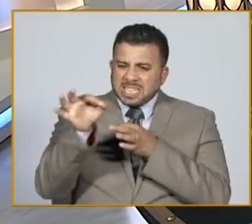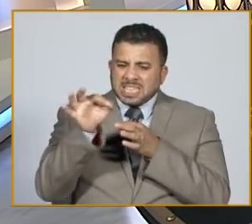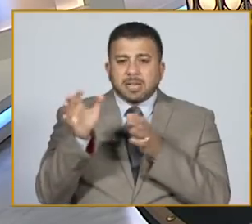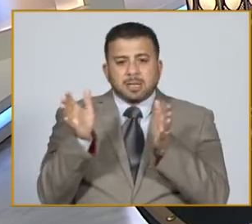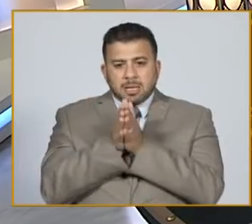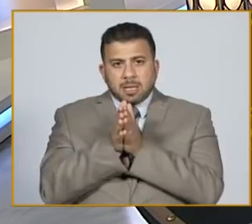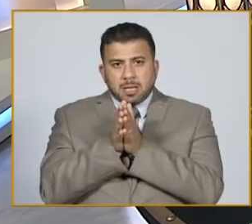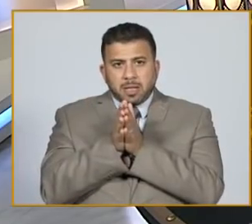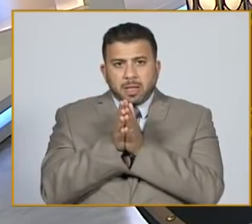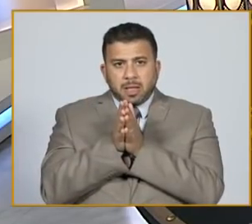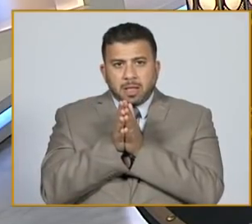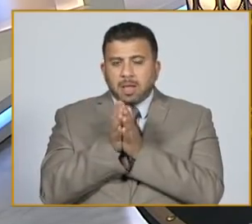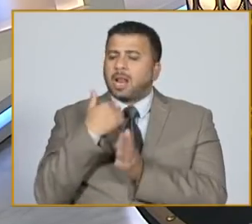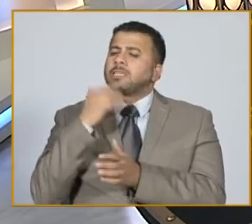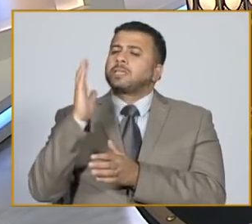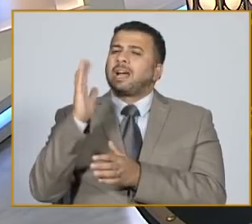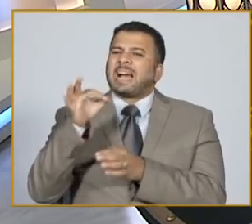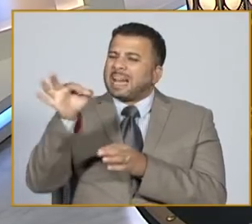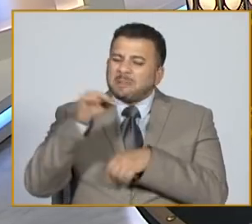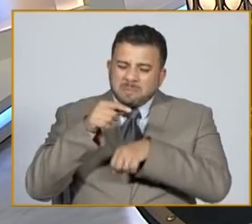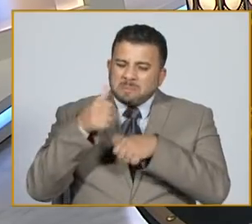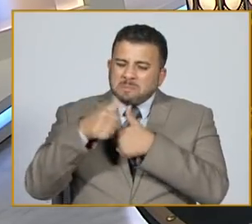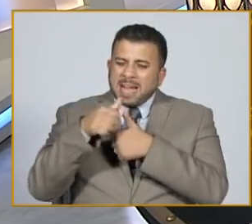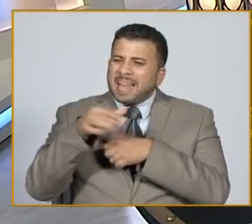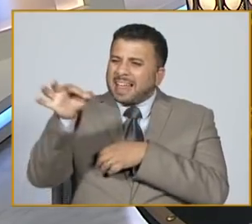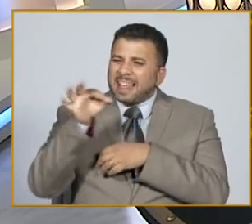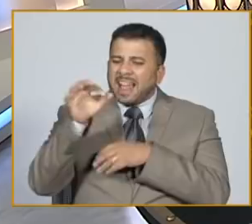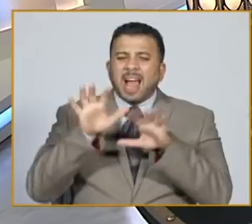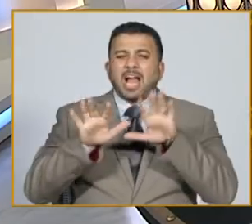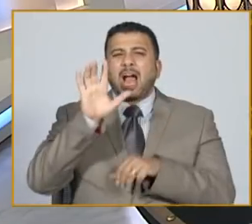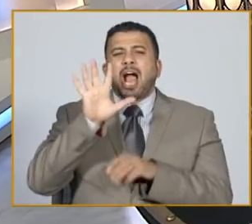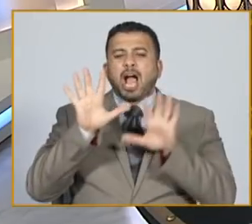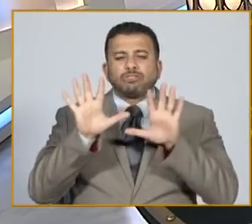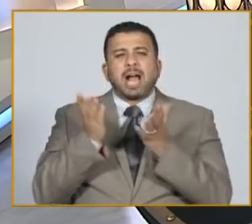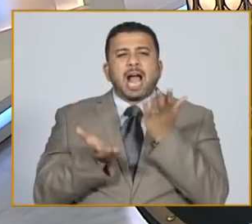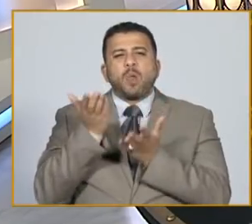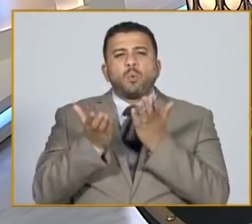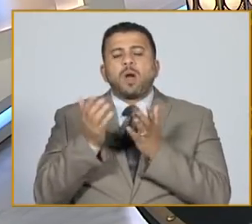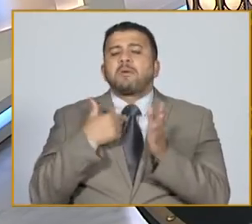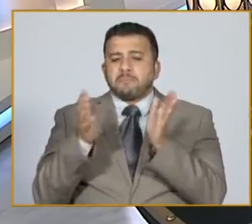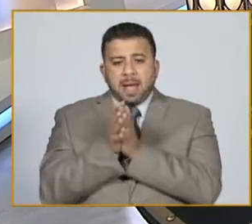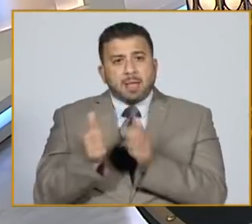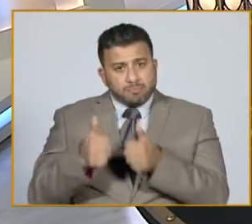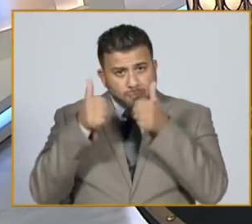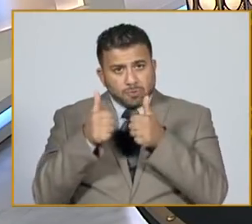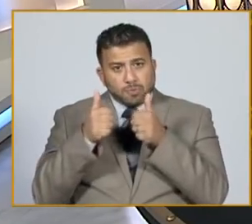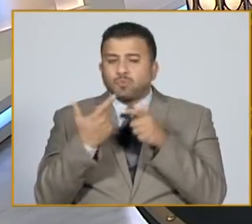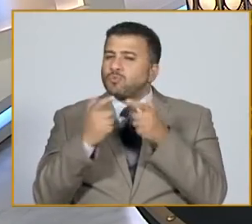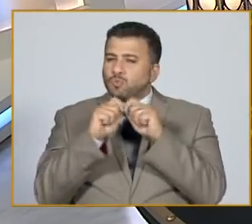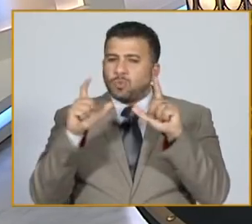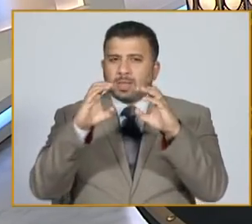إن شاء الله. السؤال الثالث، هل هناك تعارض بين القدر والدعاء؟ وهل